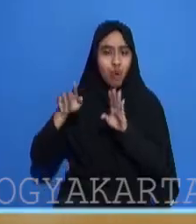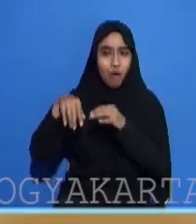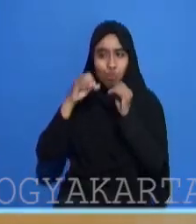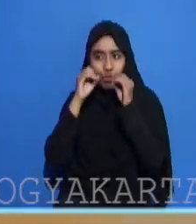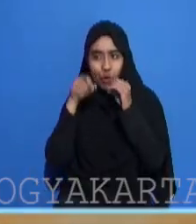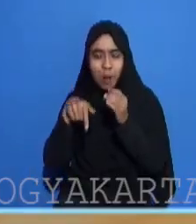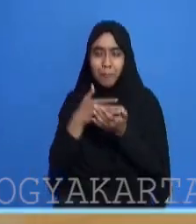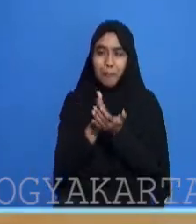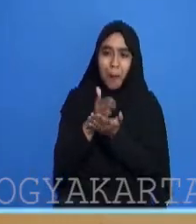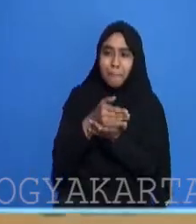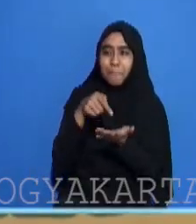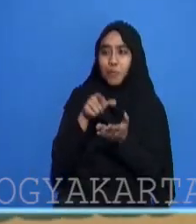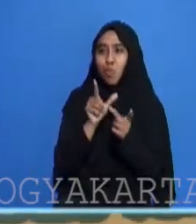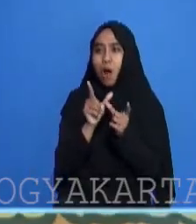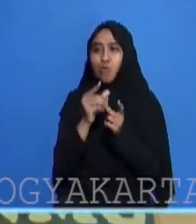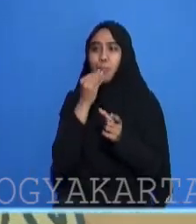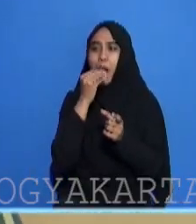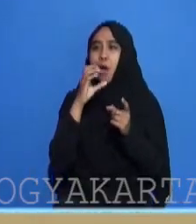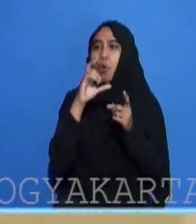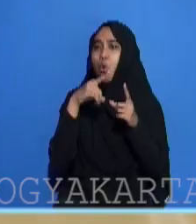kuncinya, Warung Makan Holi.